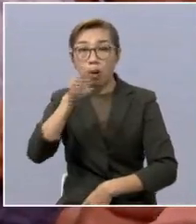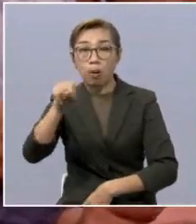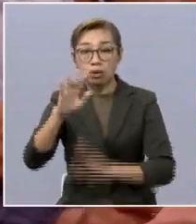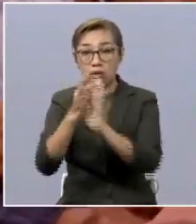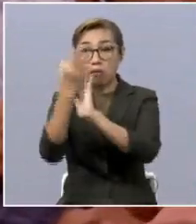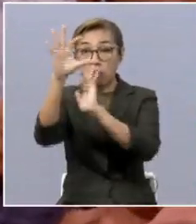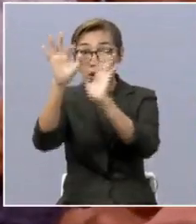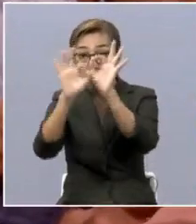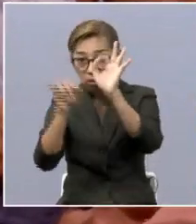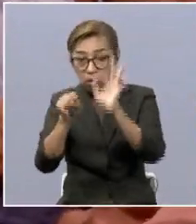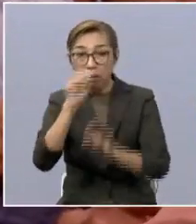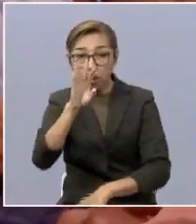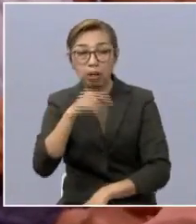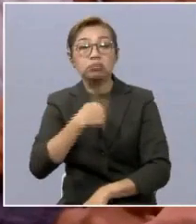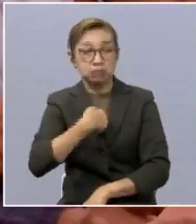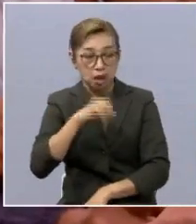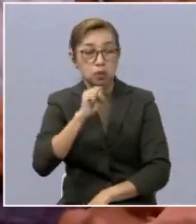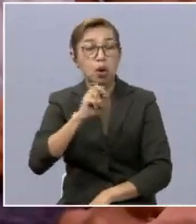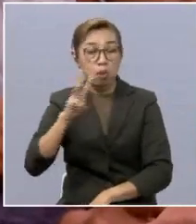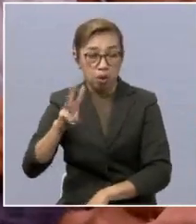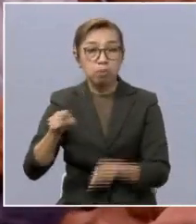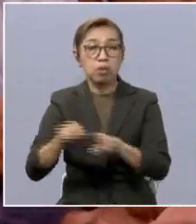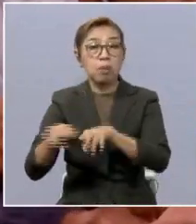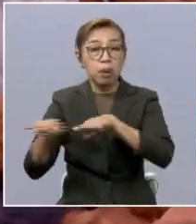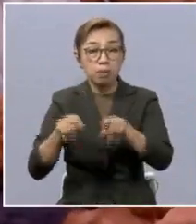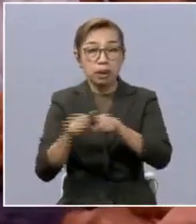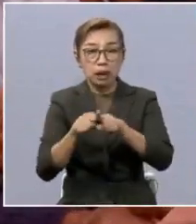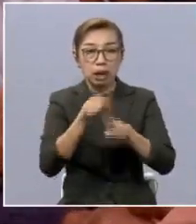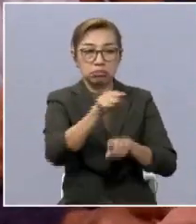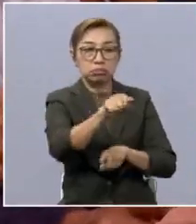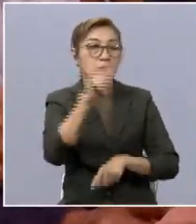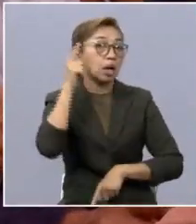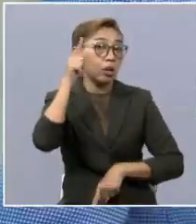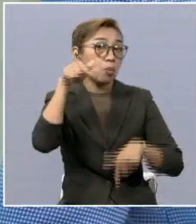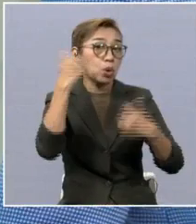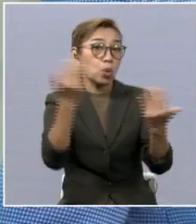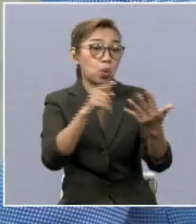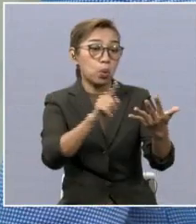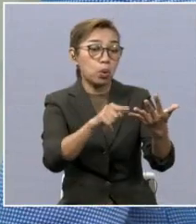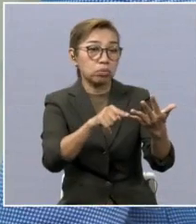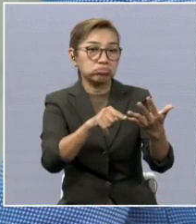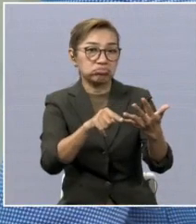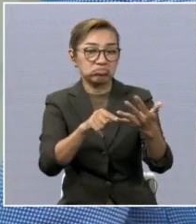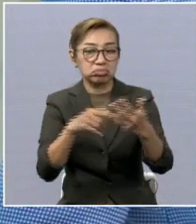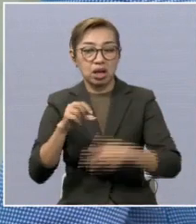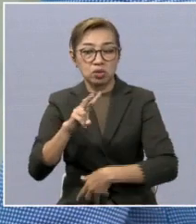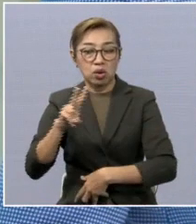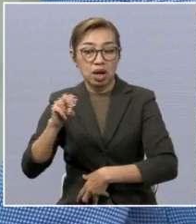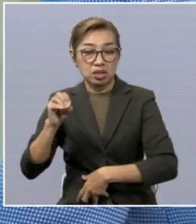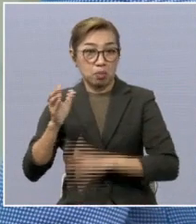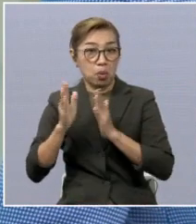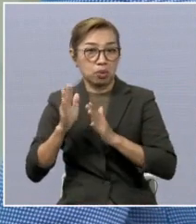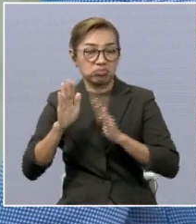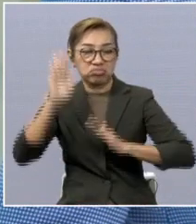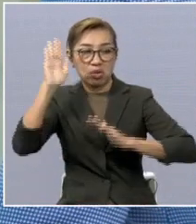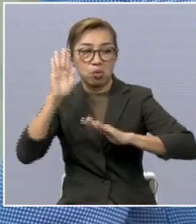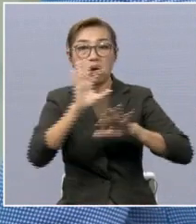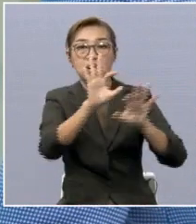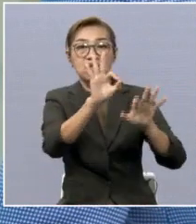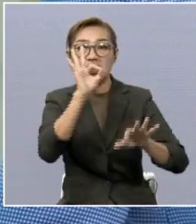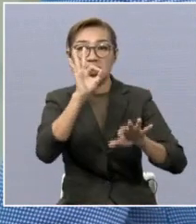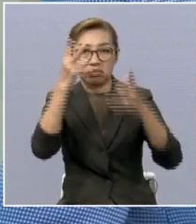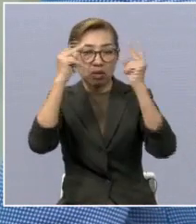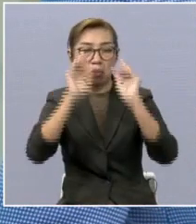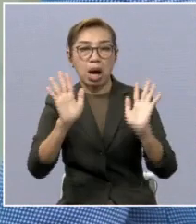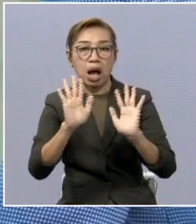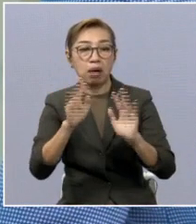ว.พร้อมแลนด์สไลด์ไม่โหวตเลือกอุ๊งอิ๊งเป็นนายกให้ไปรวบรวมเสียงให้ได้เกิน376เสียงเองเนี่ยนะครับ